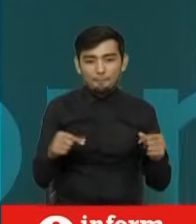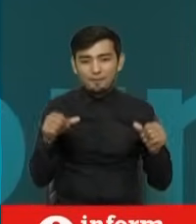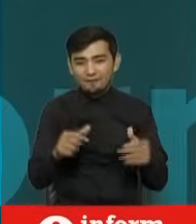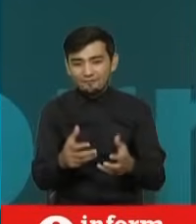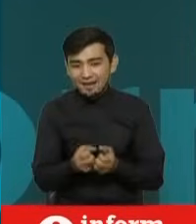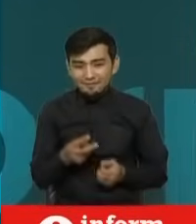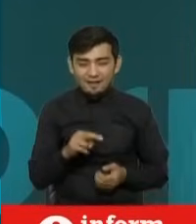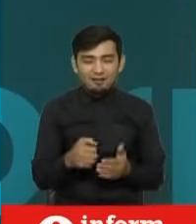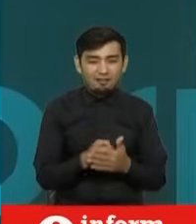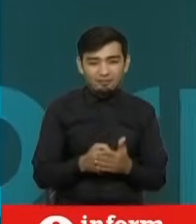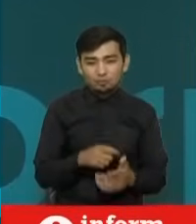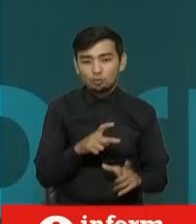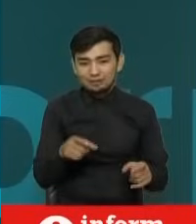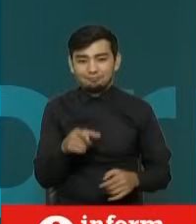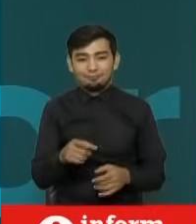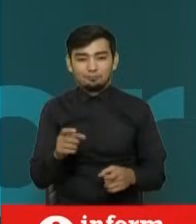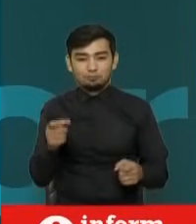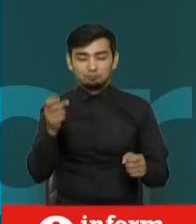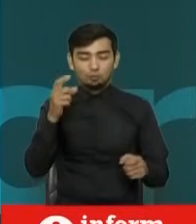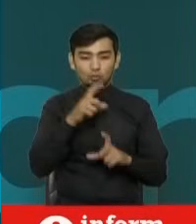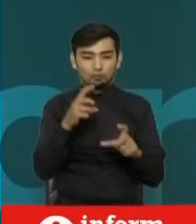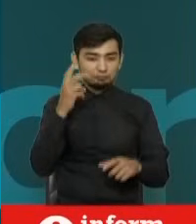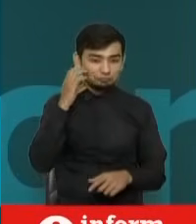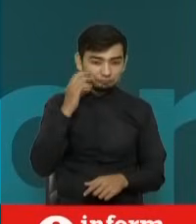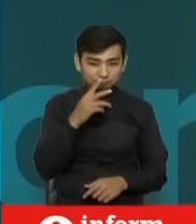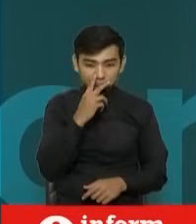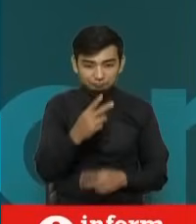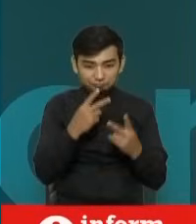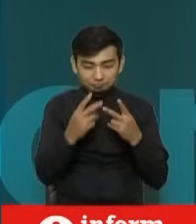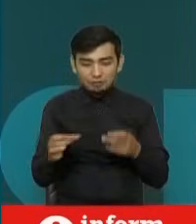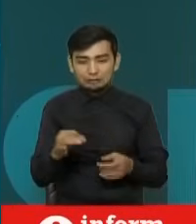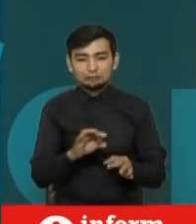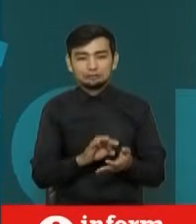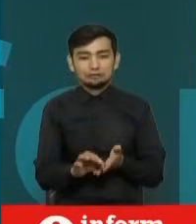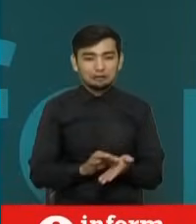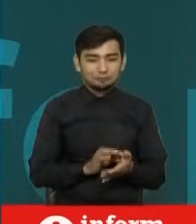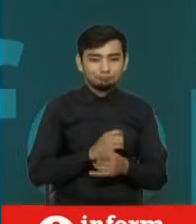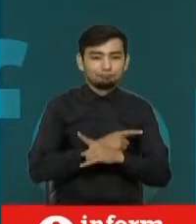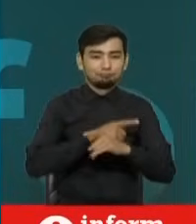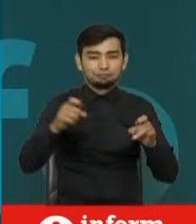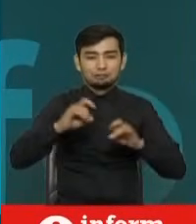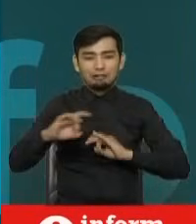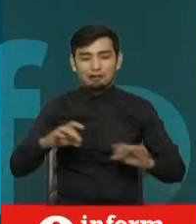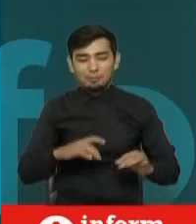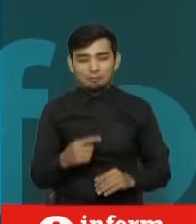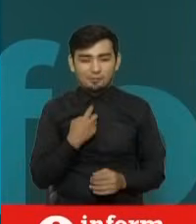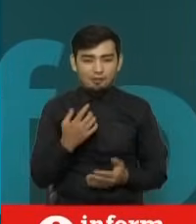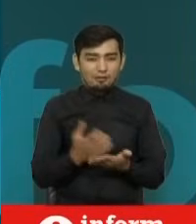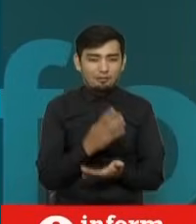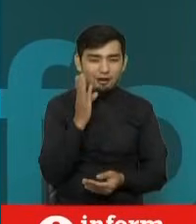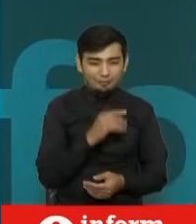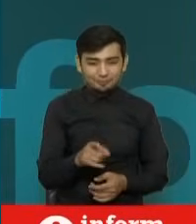права получается вот эта вот информационная атака в которую вклиниться очень даже прекрасная